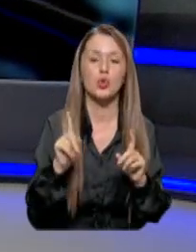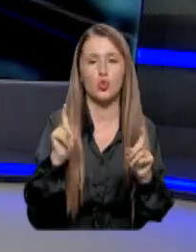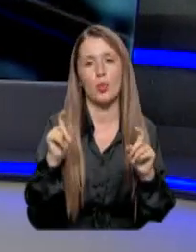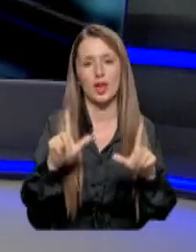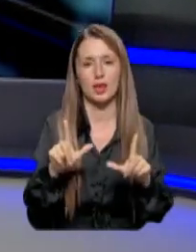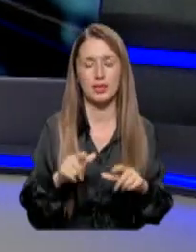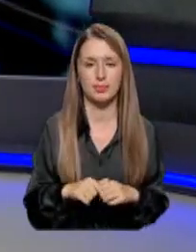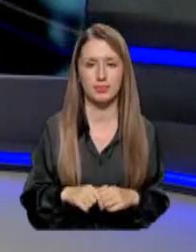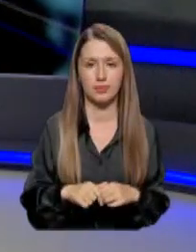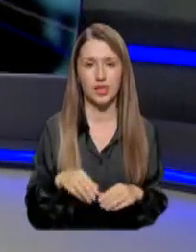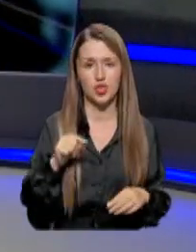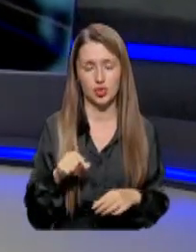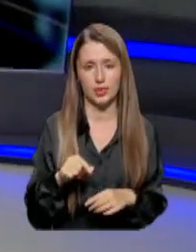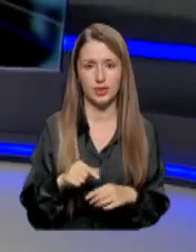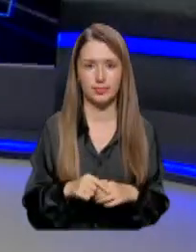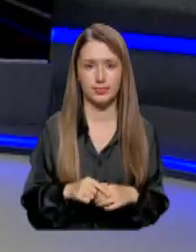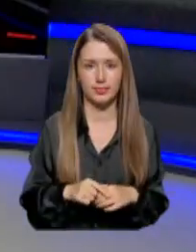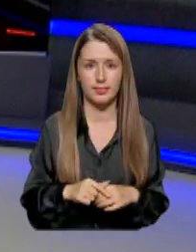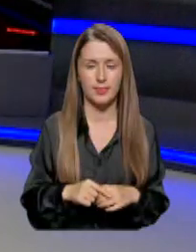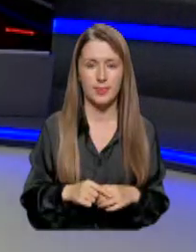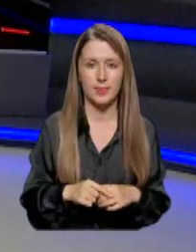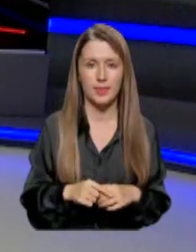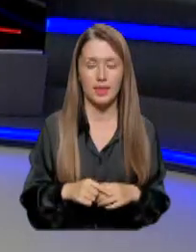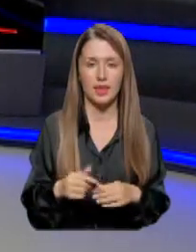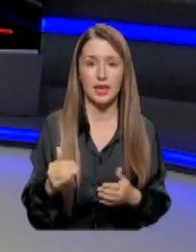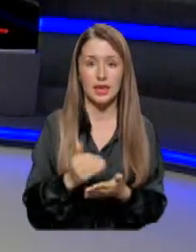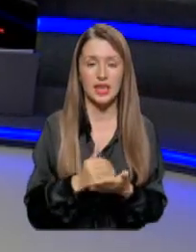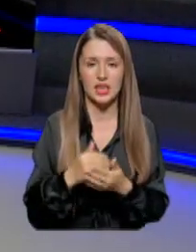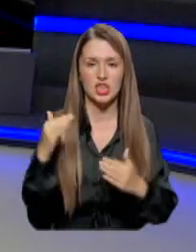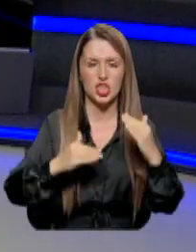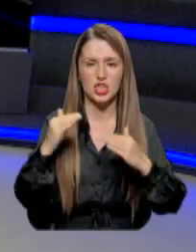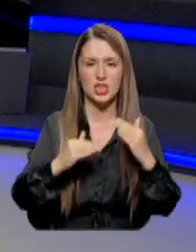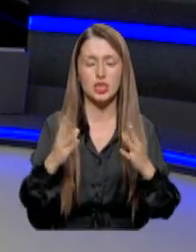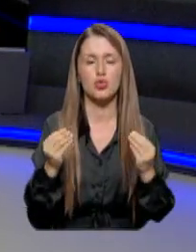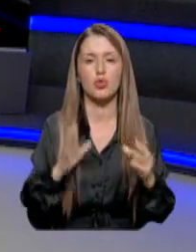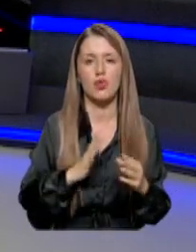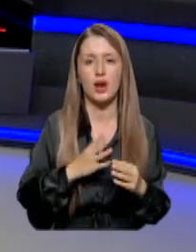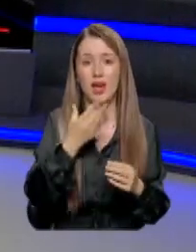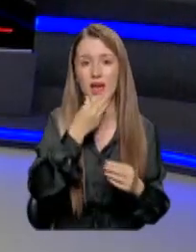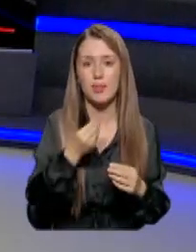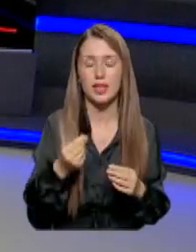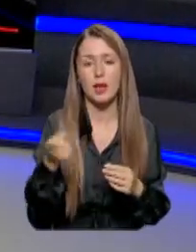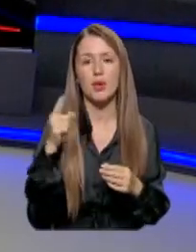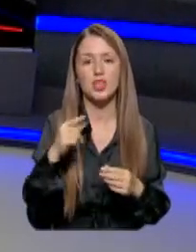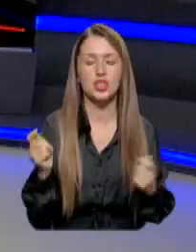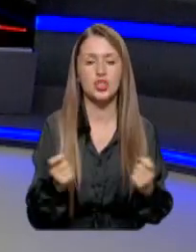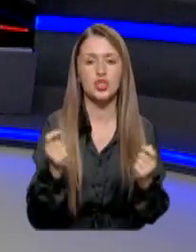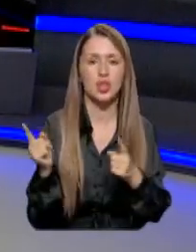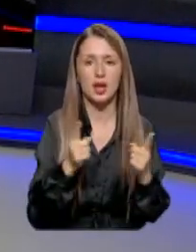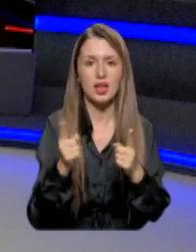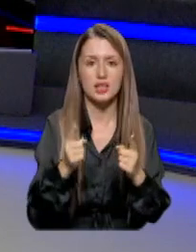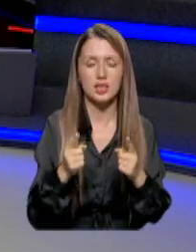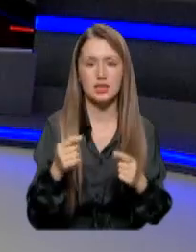lazım. Şimdi gelir eşitsizliği çok fazla. İşte emekli ile bir başka çalışan